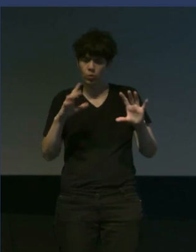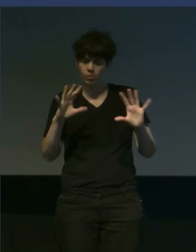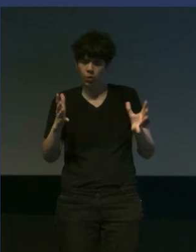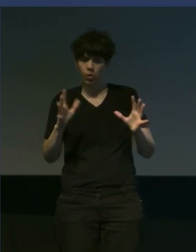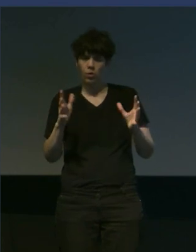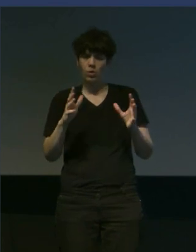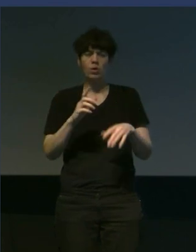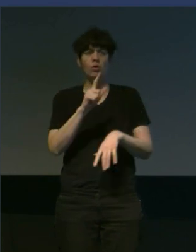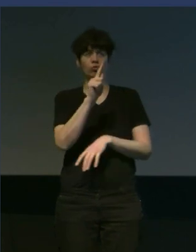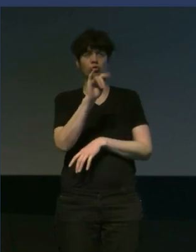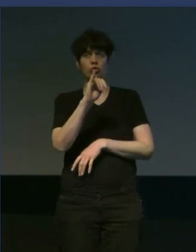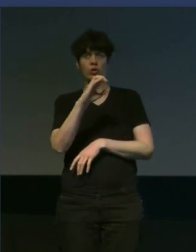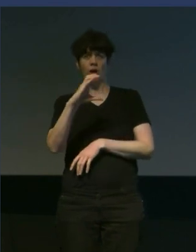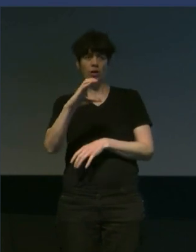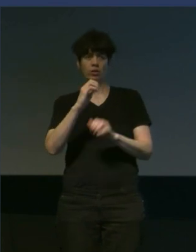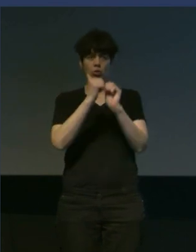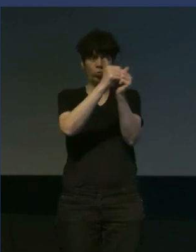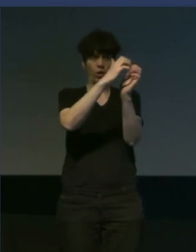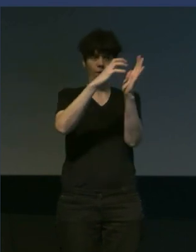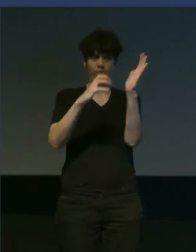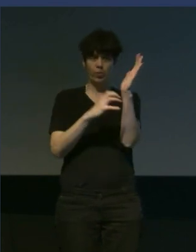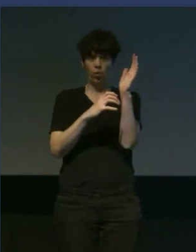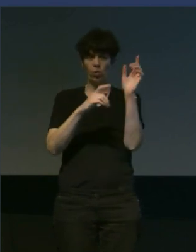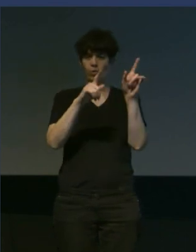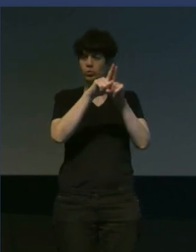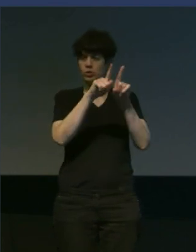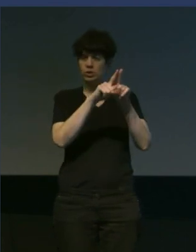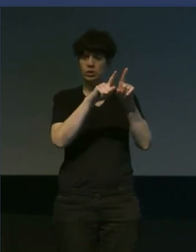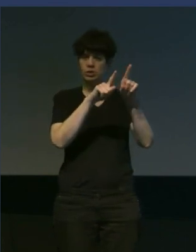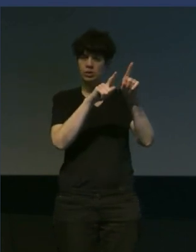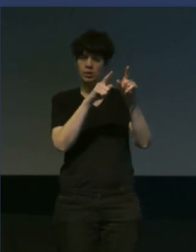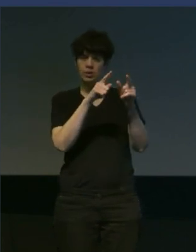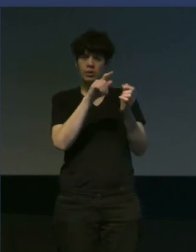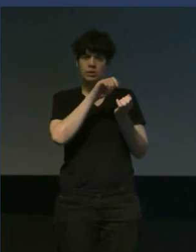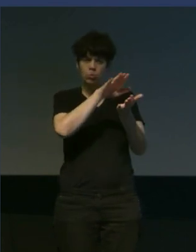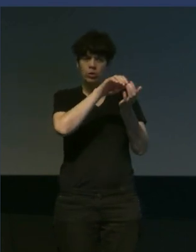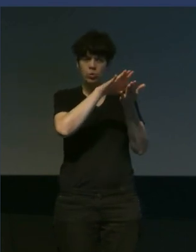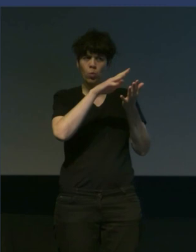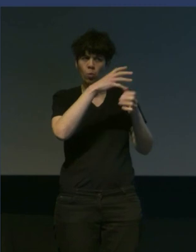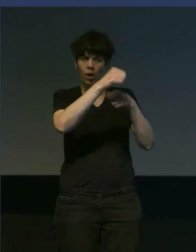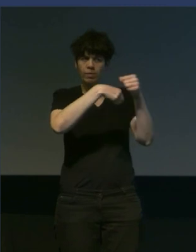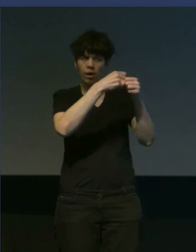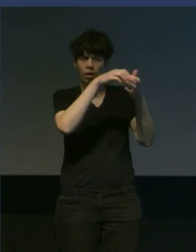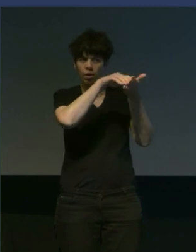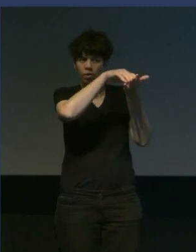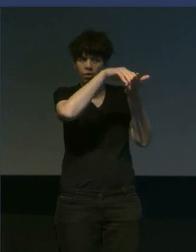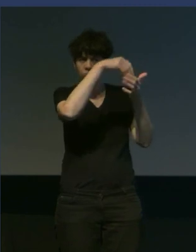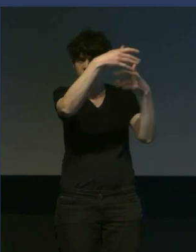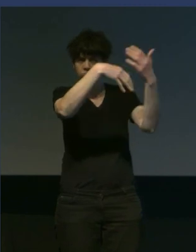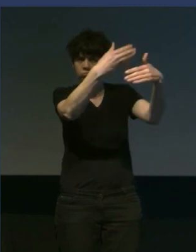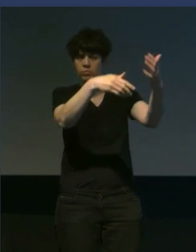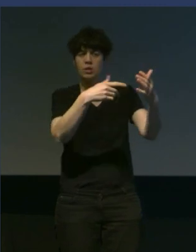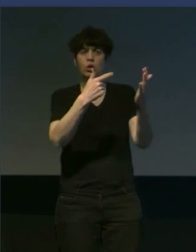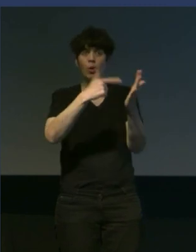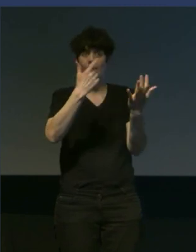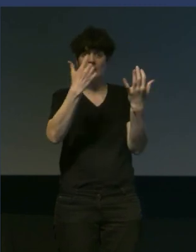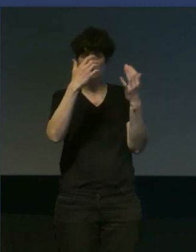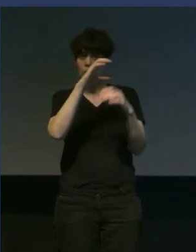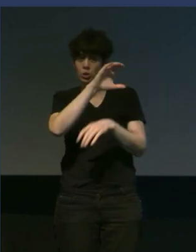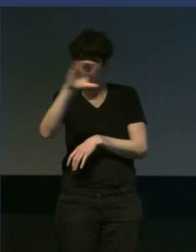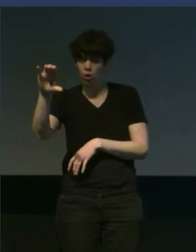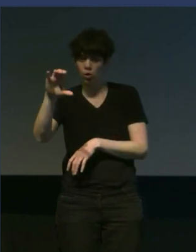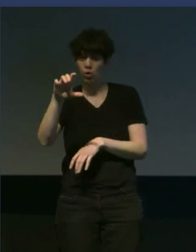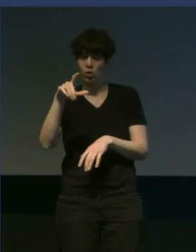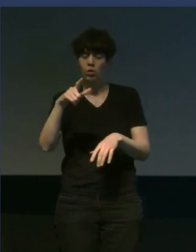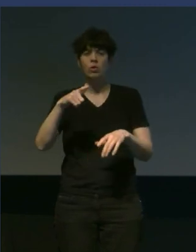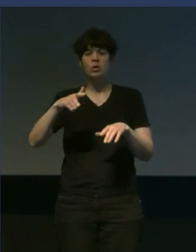du GIEC, les rapports et surtout les simulations du GIEC pour les années à venir. En 2100, ben, quelle température on va avoir dans